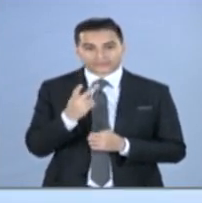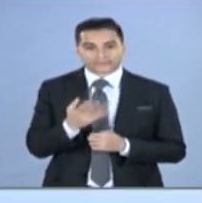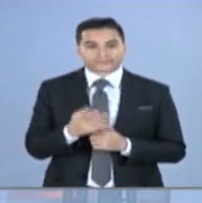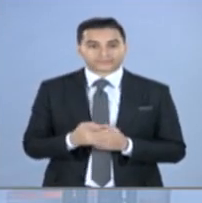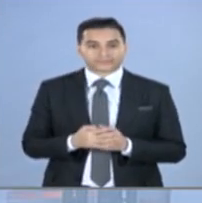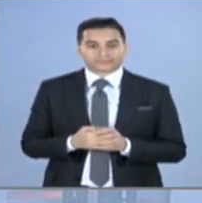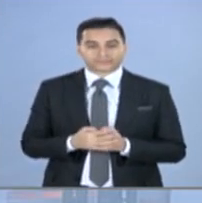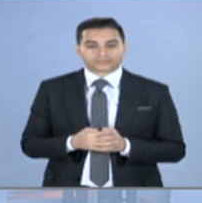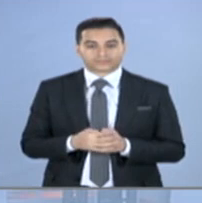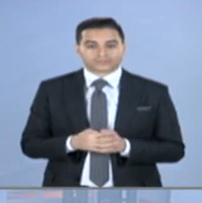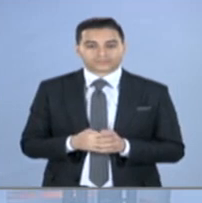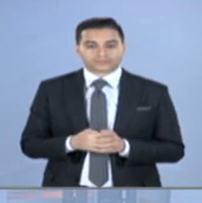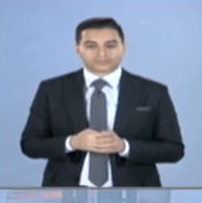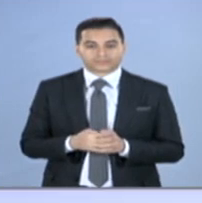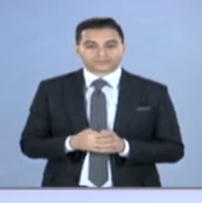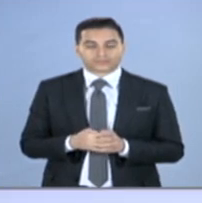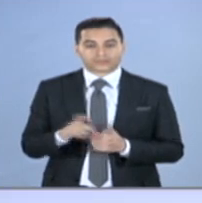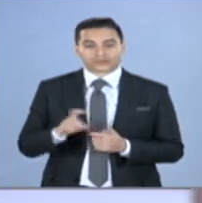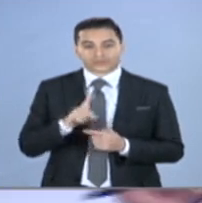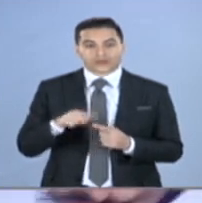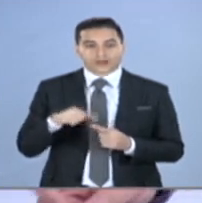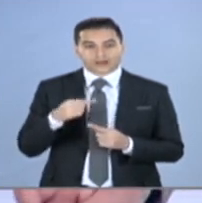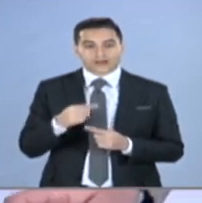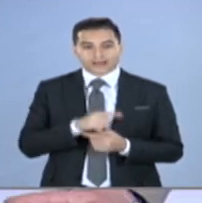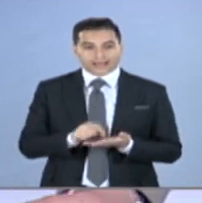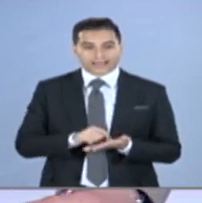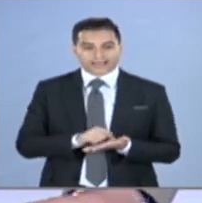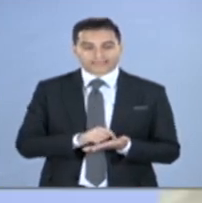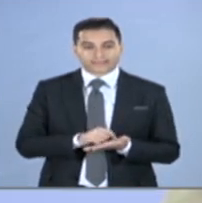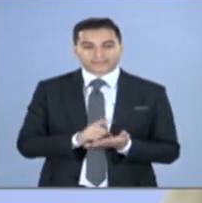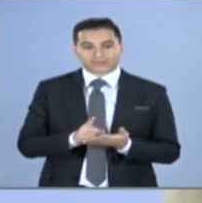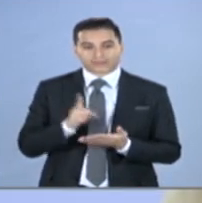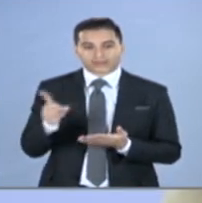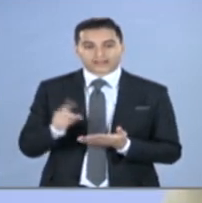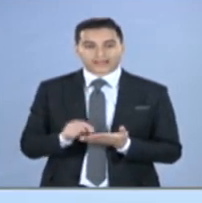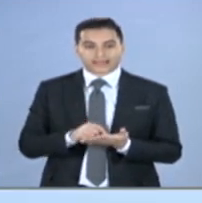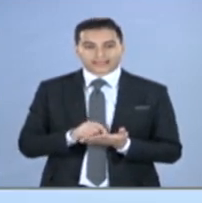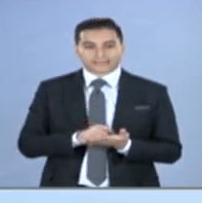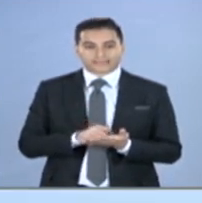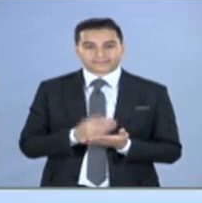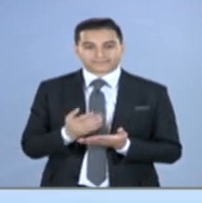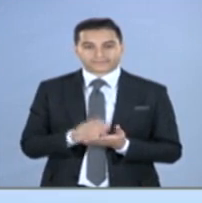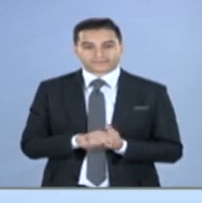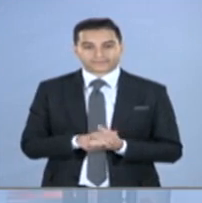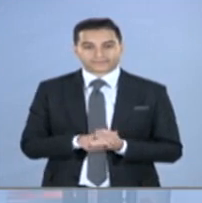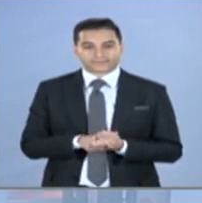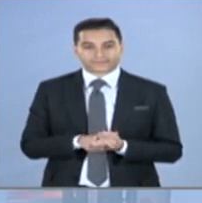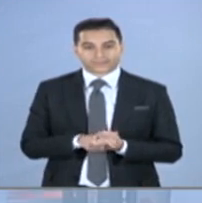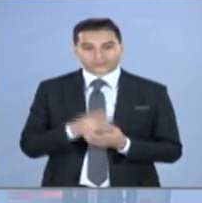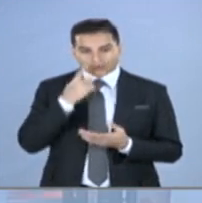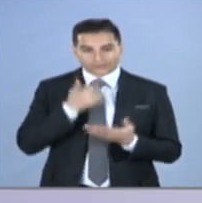ناهد ومدام نسرين. السؤال اللي جاي حضرتك هتكتبي وحضرتك هتكتبي،